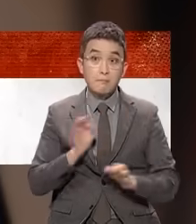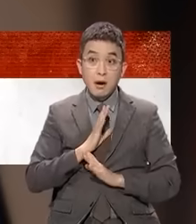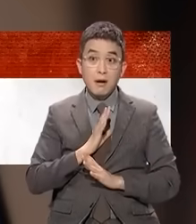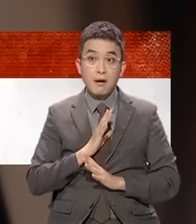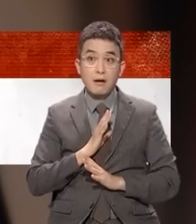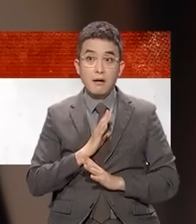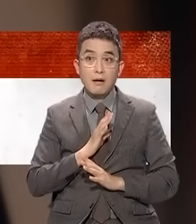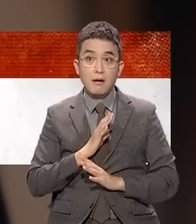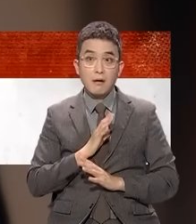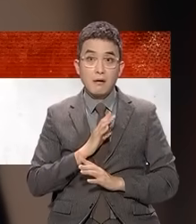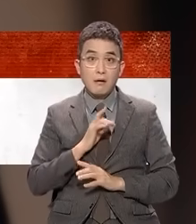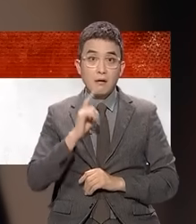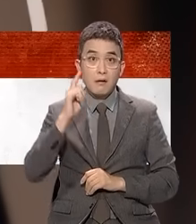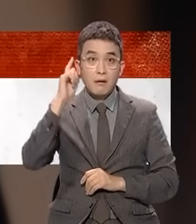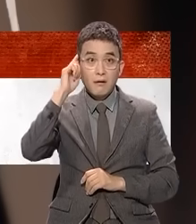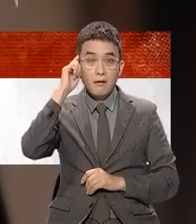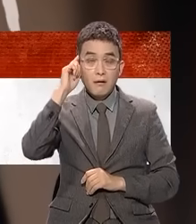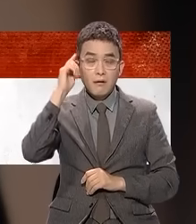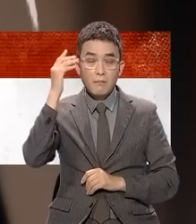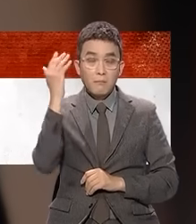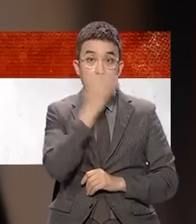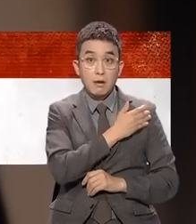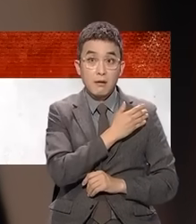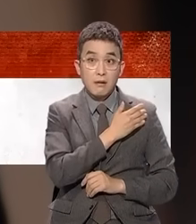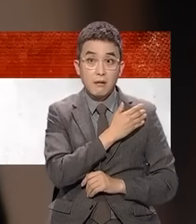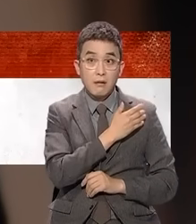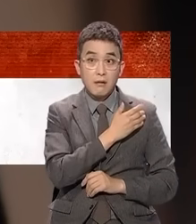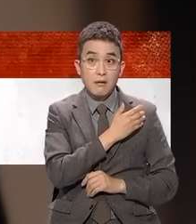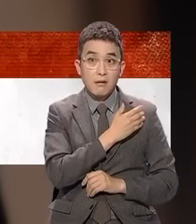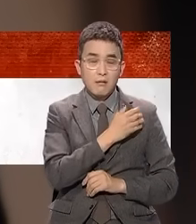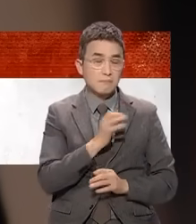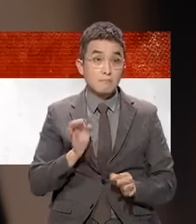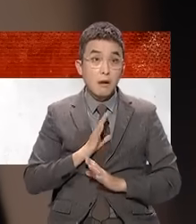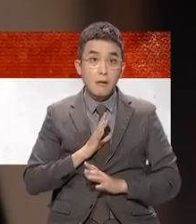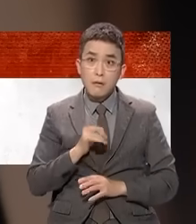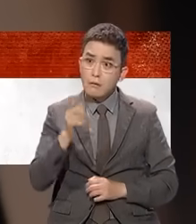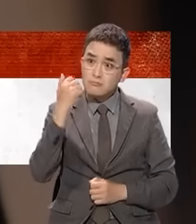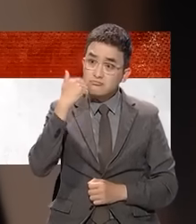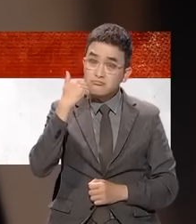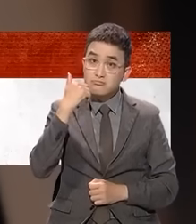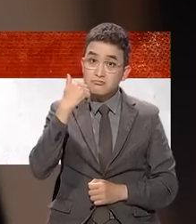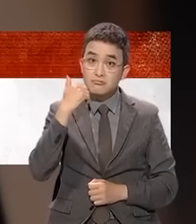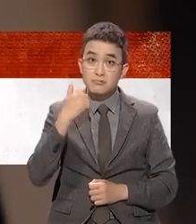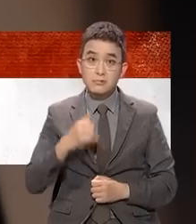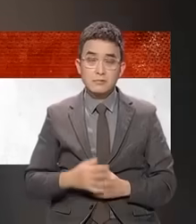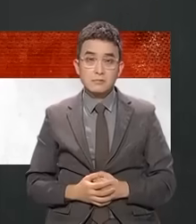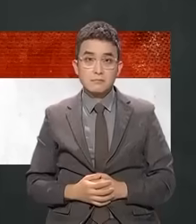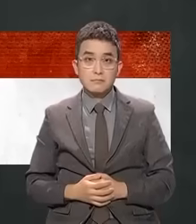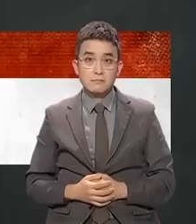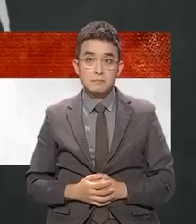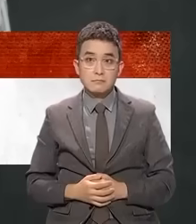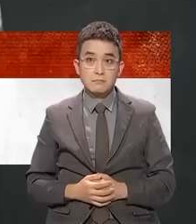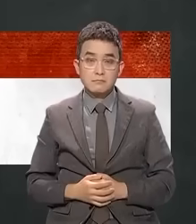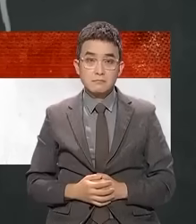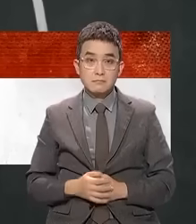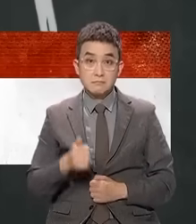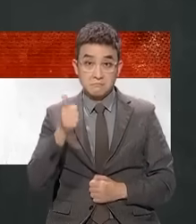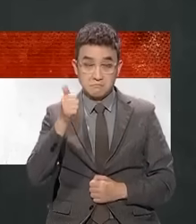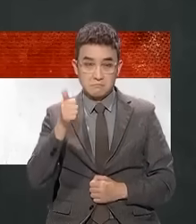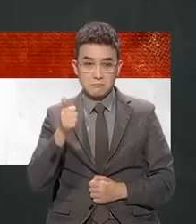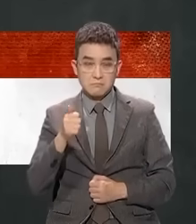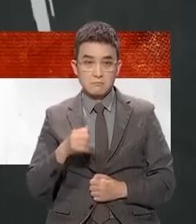뭐, 아무 생각이 안 들었었어요. 그래서 깜짝 놀라가지고 누구시냐고 여쭤보니까 아, 문이